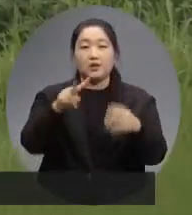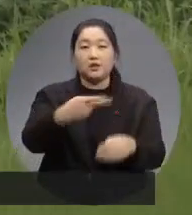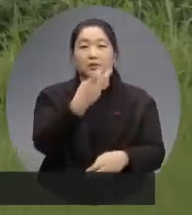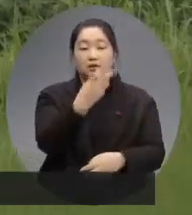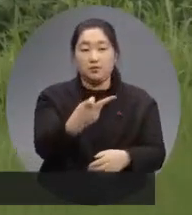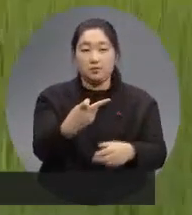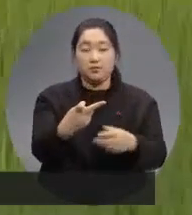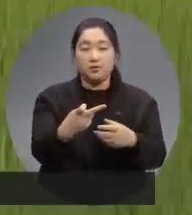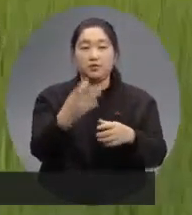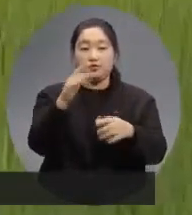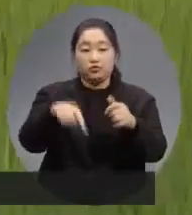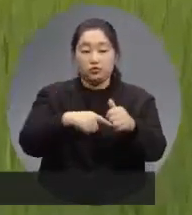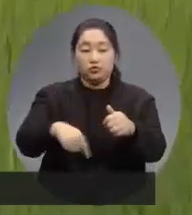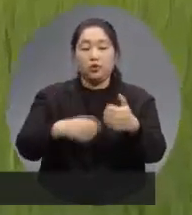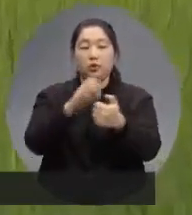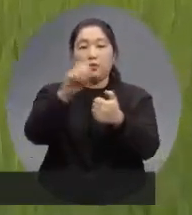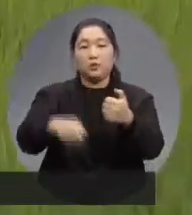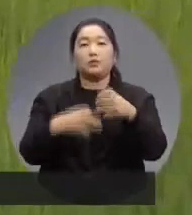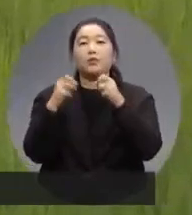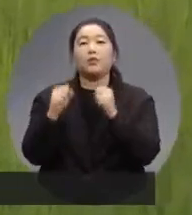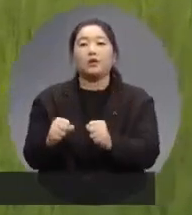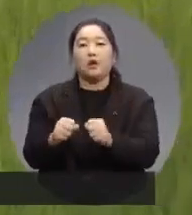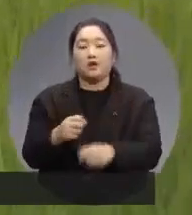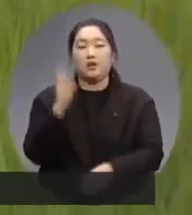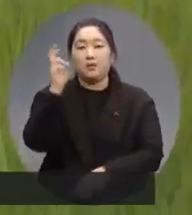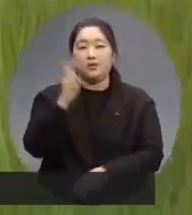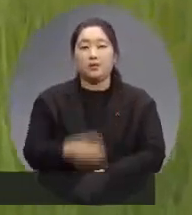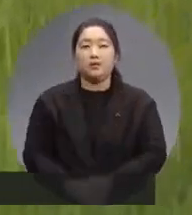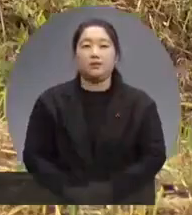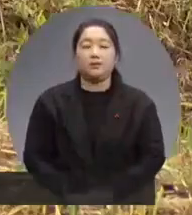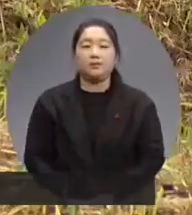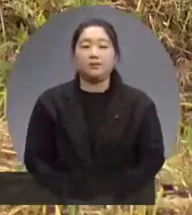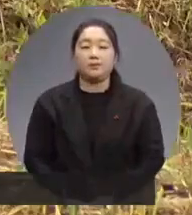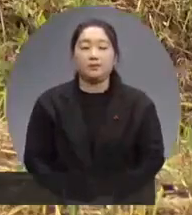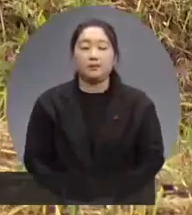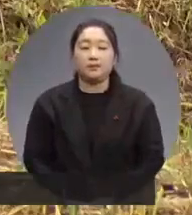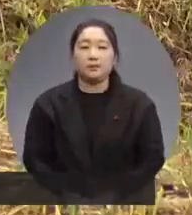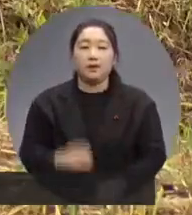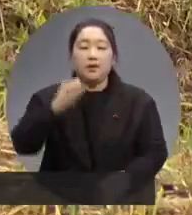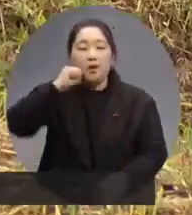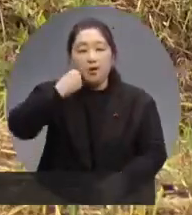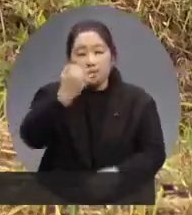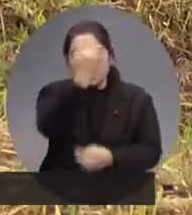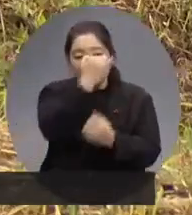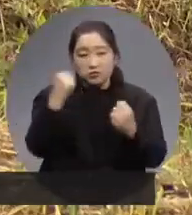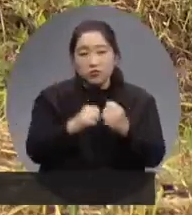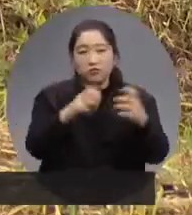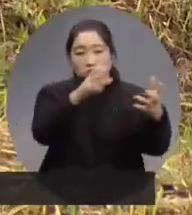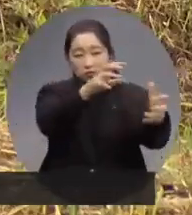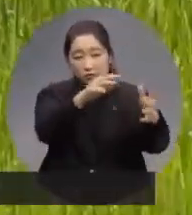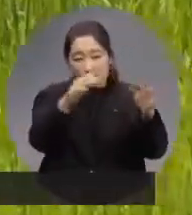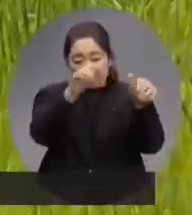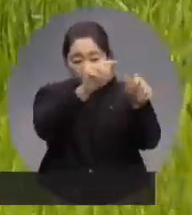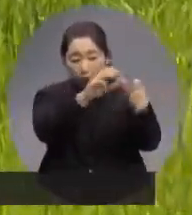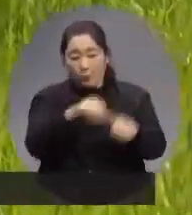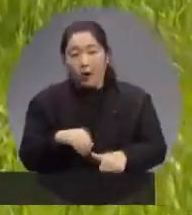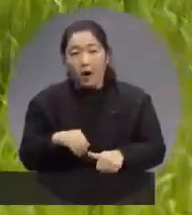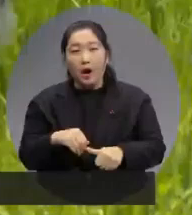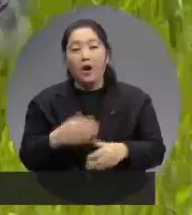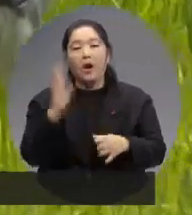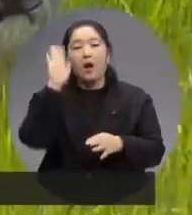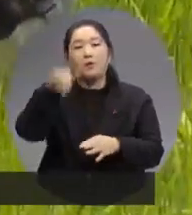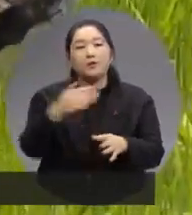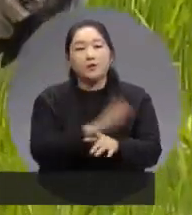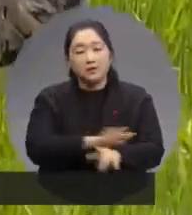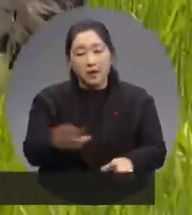그 가운데 절반가량이 생존한 것으로 추정됩니다 어렵게 충북에 다시 찾아온만큼 앞으로 잘 머물